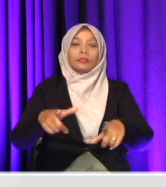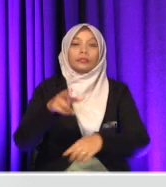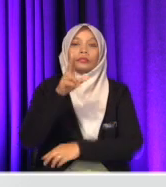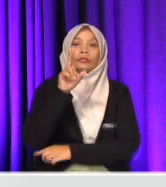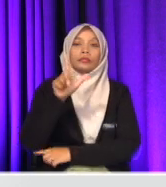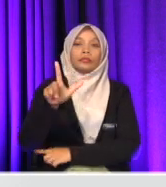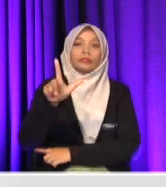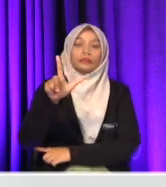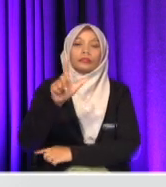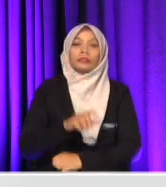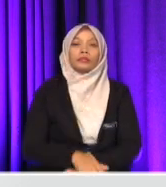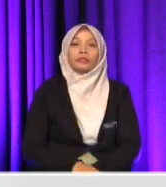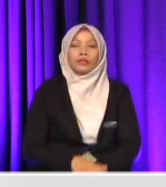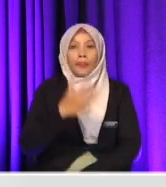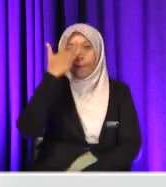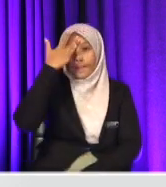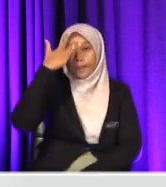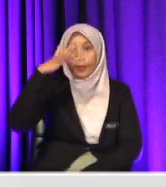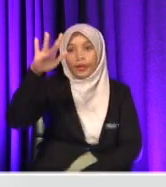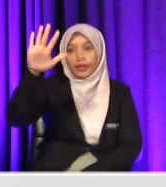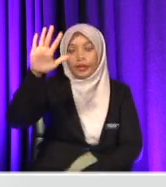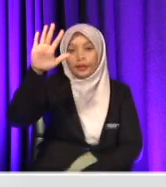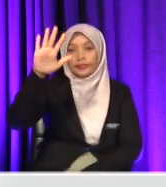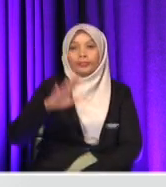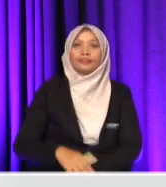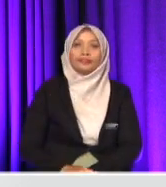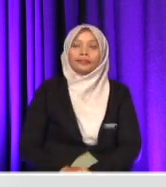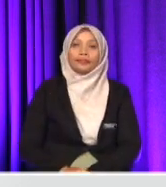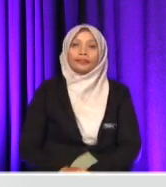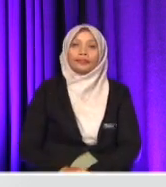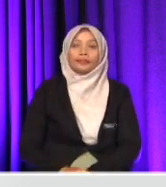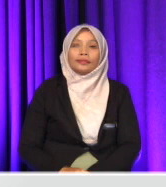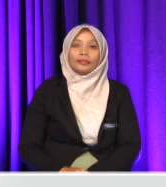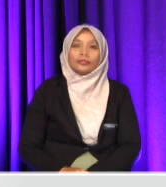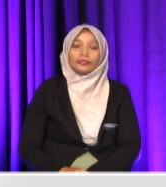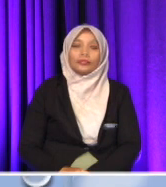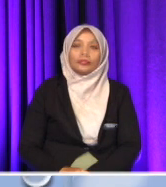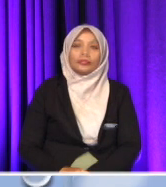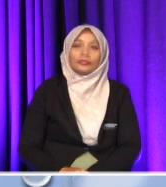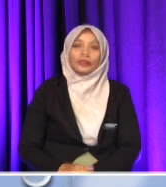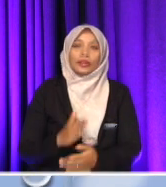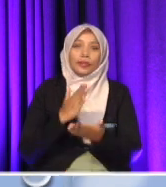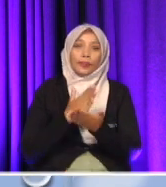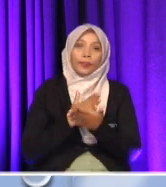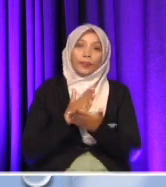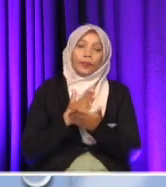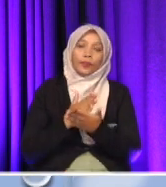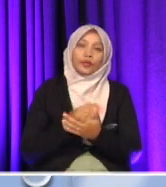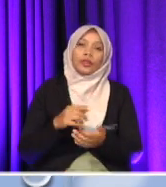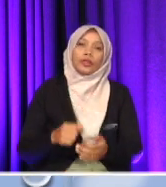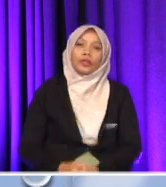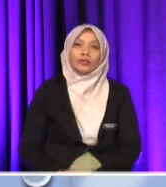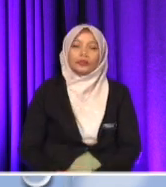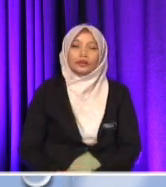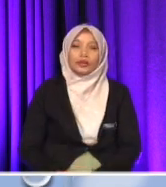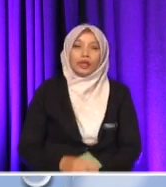melalui L. Okey, pandailah. Dah shortcut kan? Dah shortcut. Okey, dah shortcut kat sini. Bila dah shortcut, arus kita